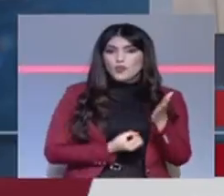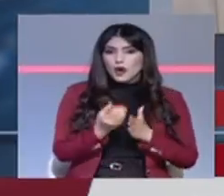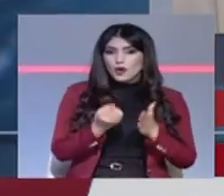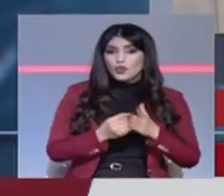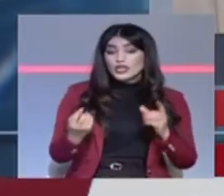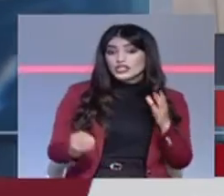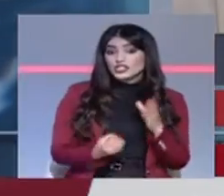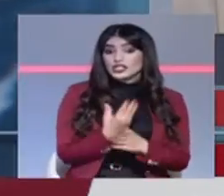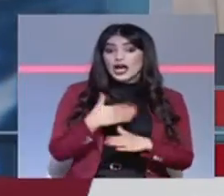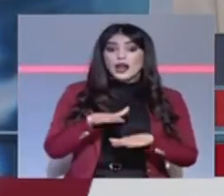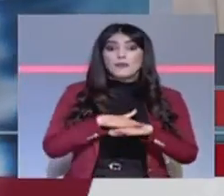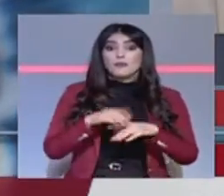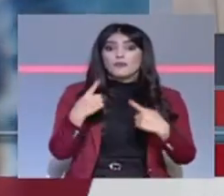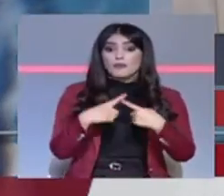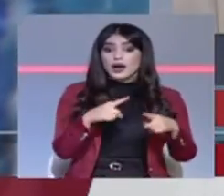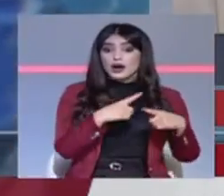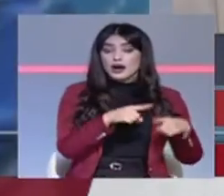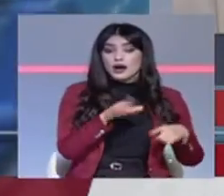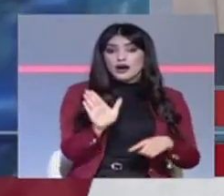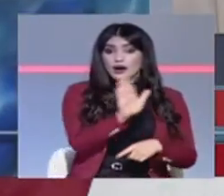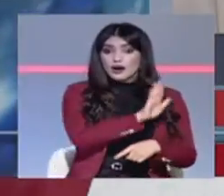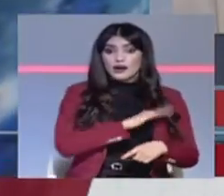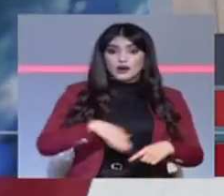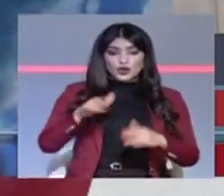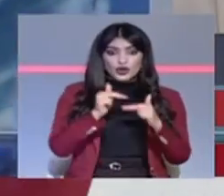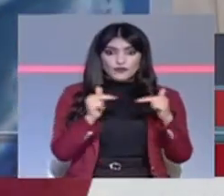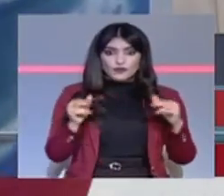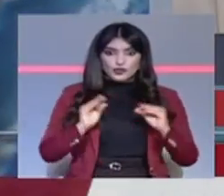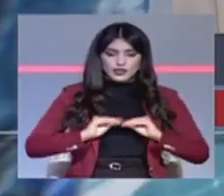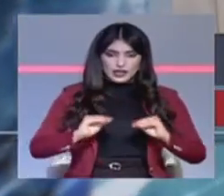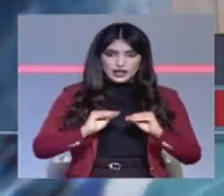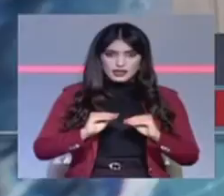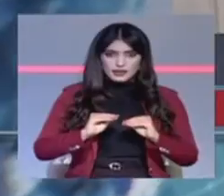مجالات اختصاصهم ومستواهم التعليميه